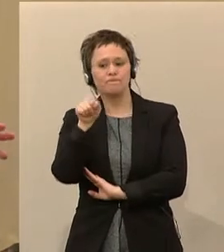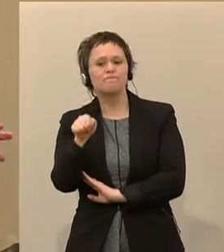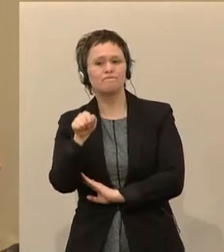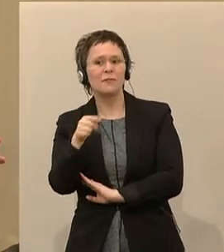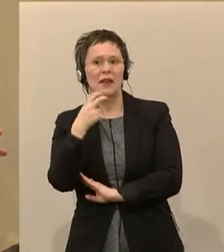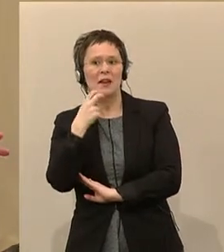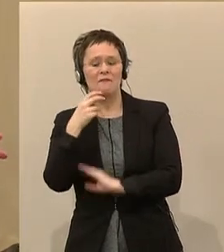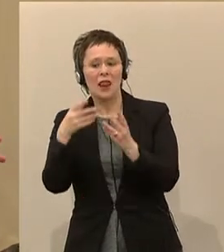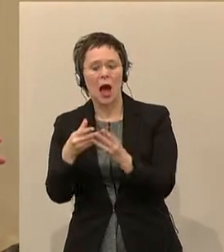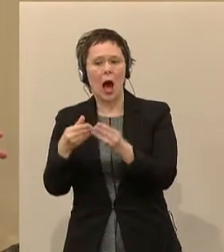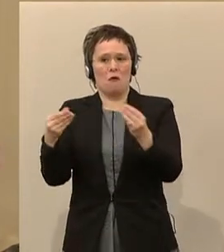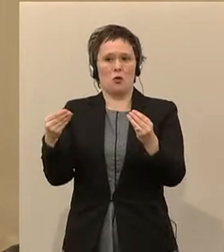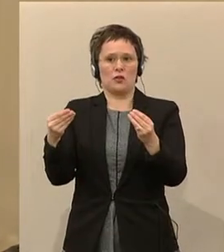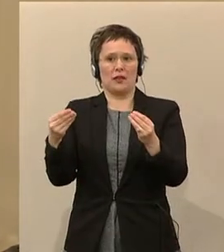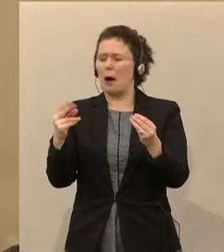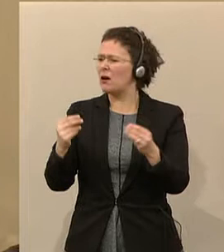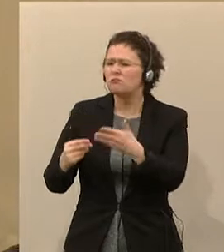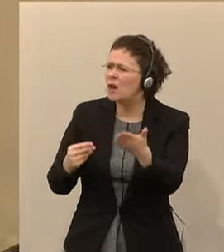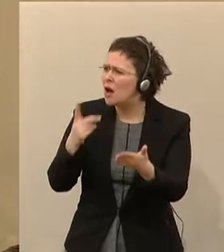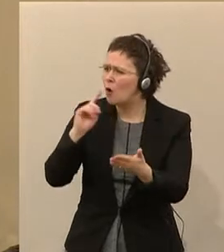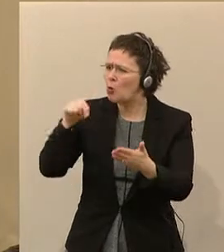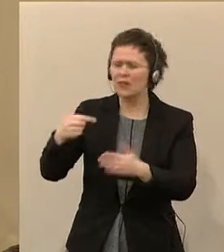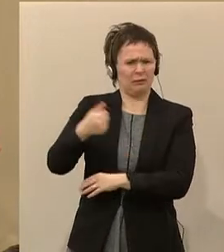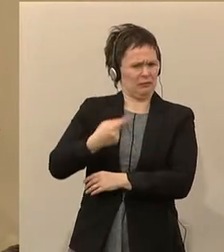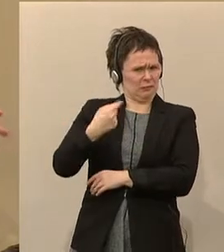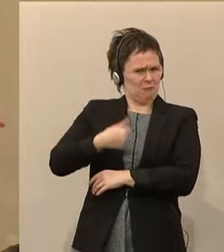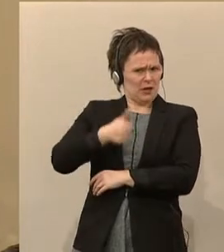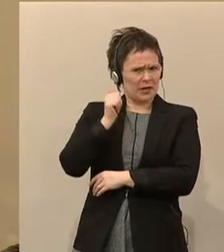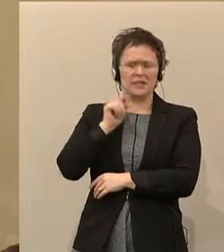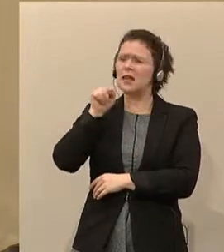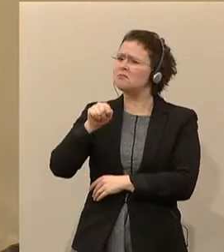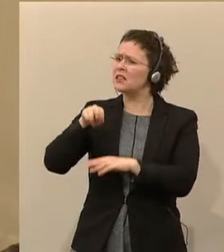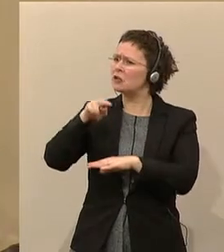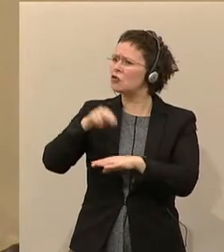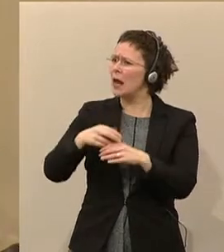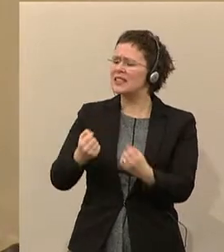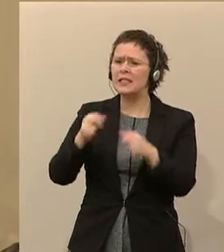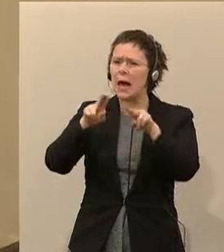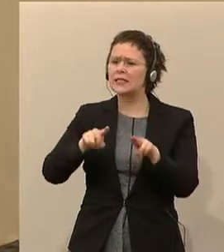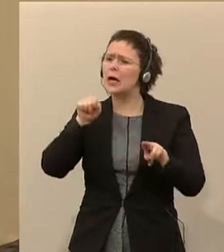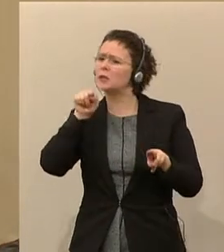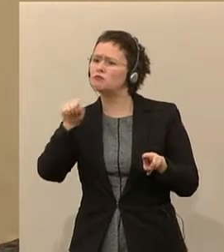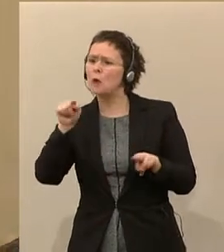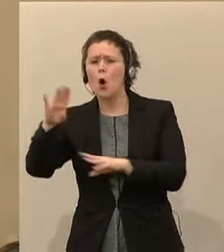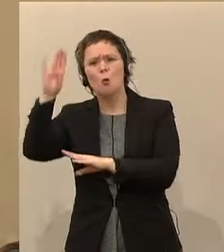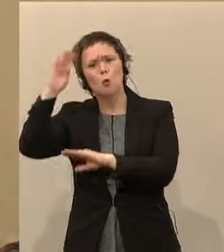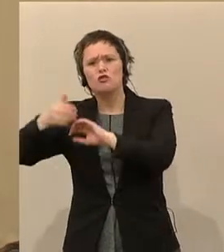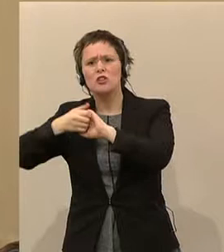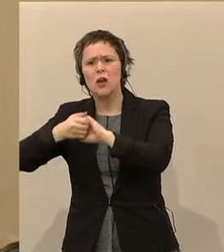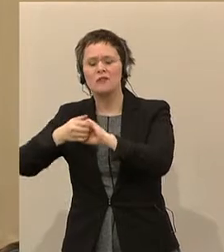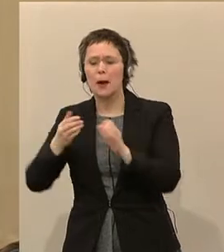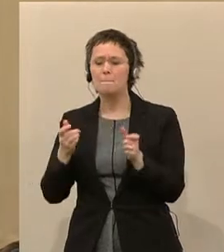warum haben Sie dann gestern im Nationalen Sicherheitsrat die präventive Überwachung von Burschenschaften